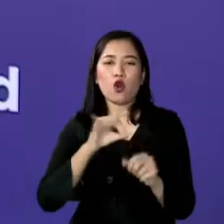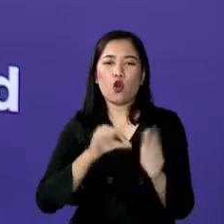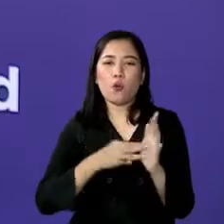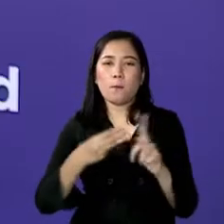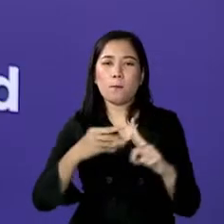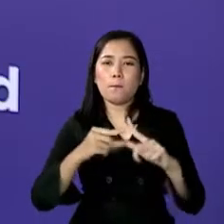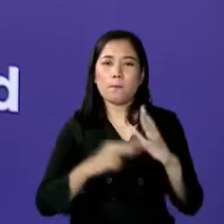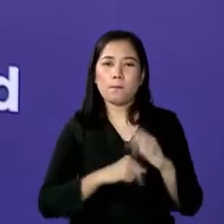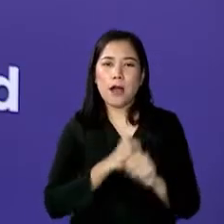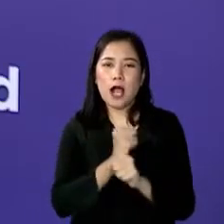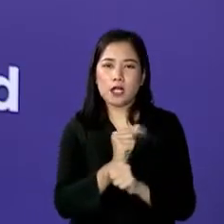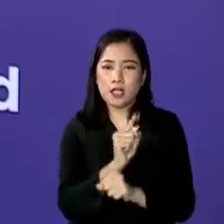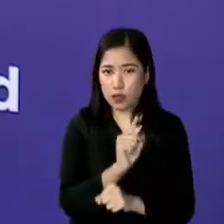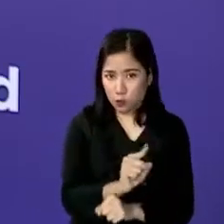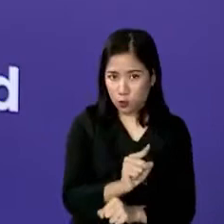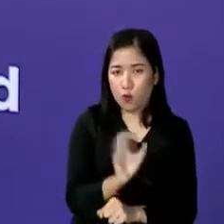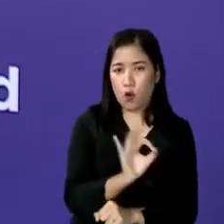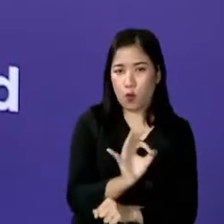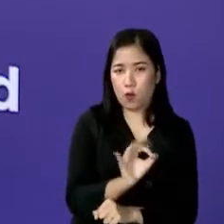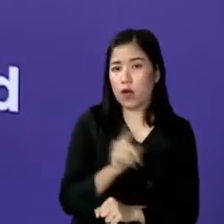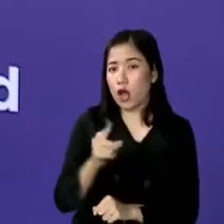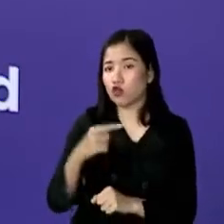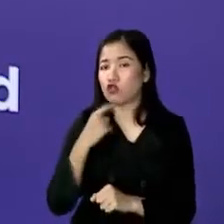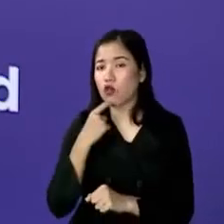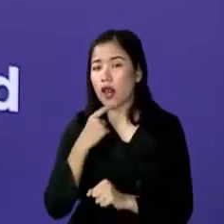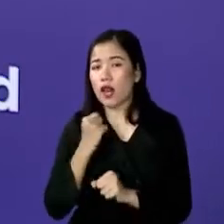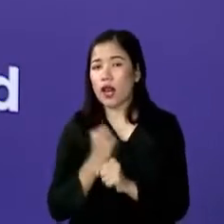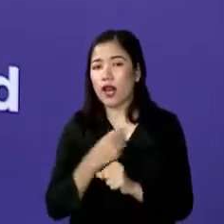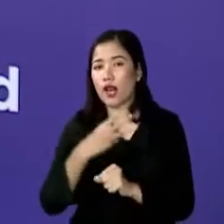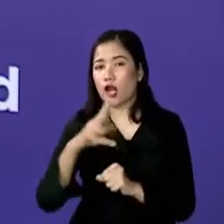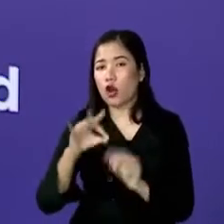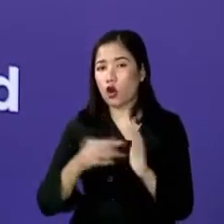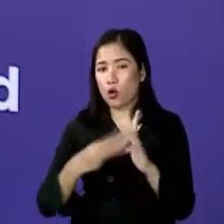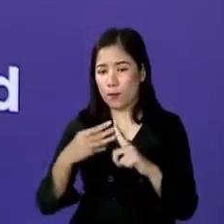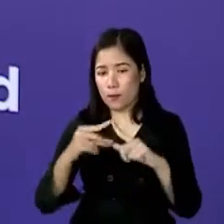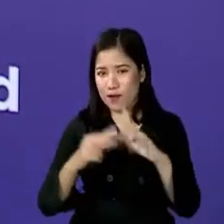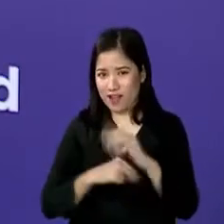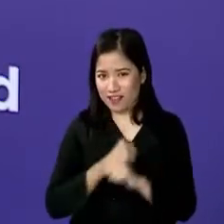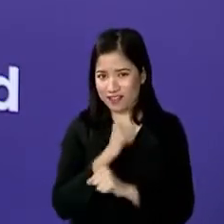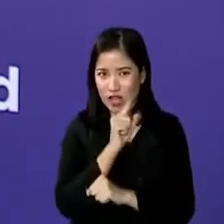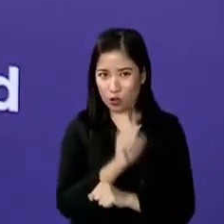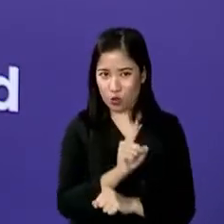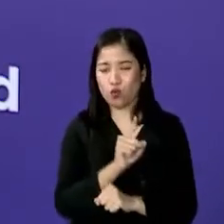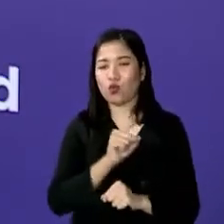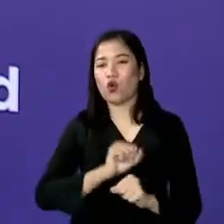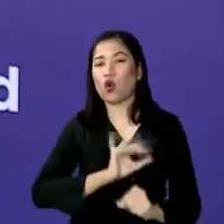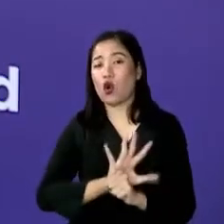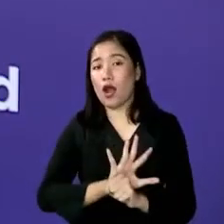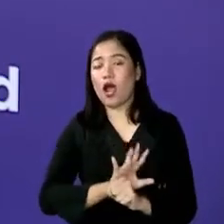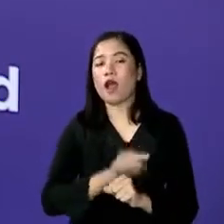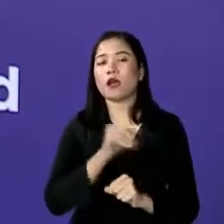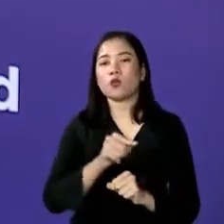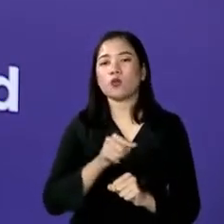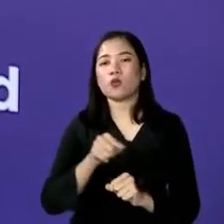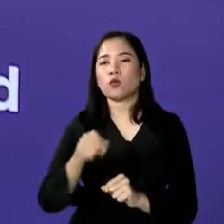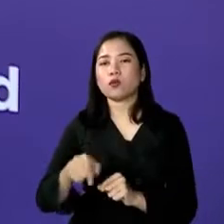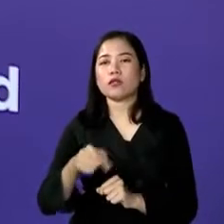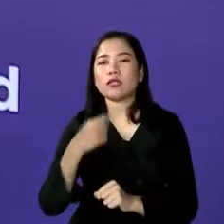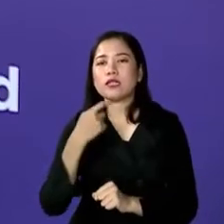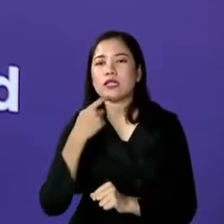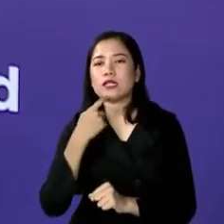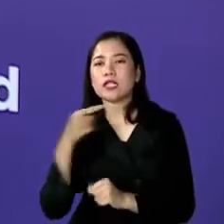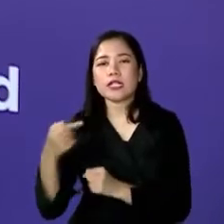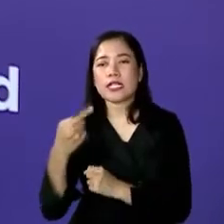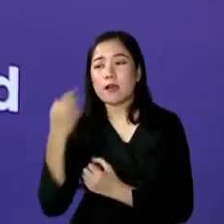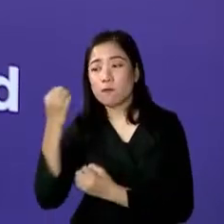puncak dari gelombang 1 itu kan bicara tentang jumlah kasus yang kita temukan gitu ya Apakah itu kemudian berkorelasi dengan informasi yang